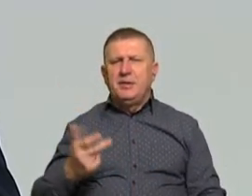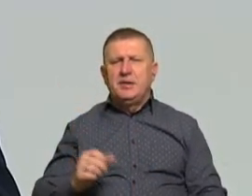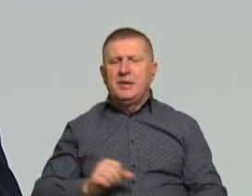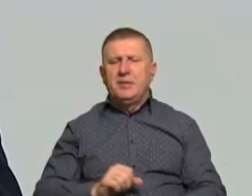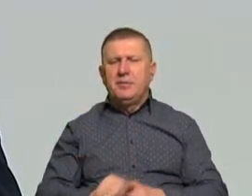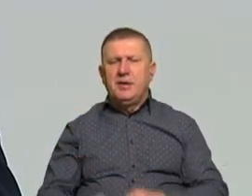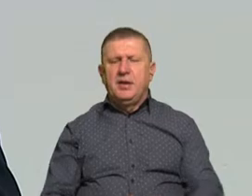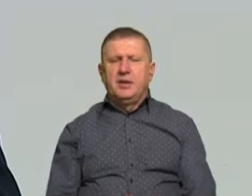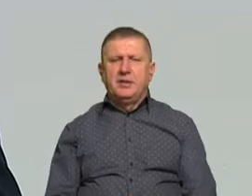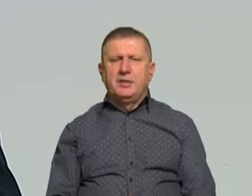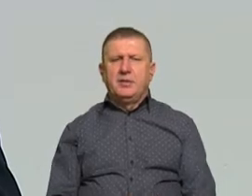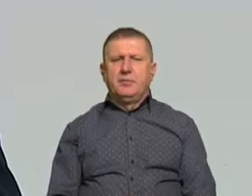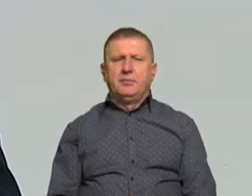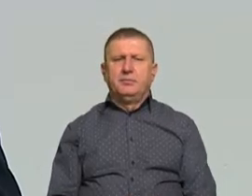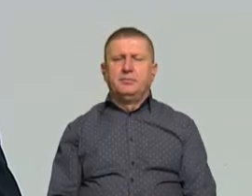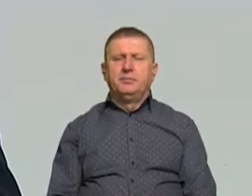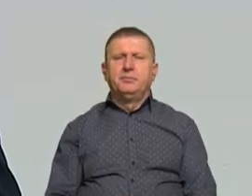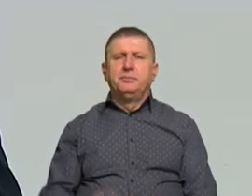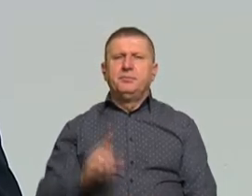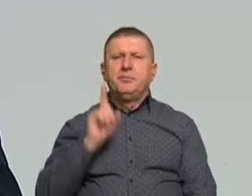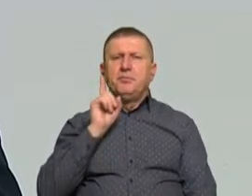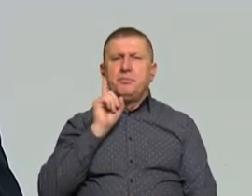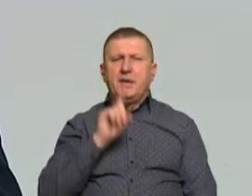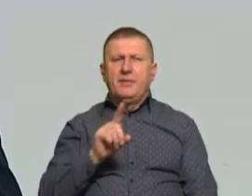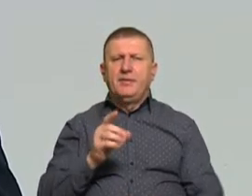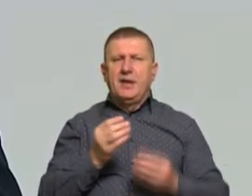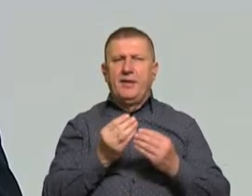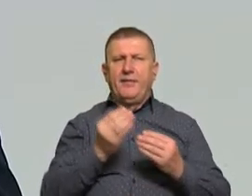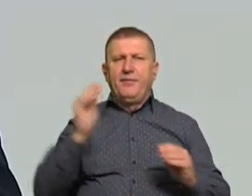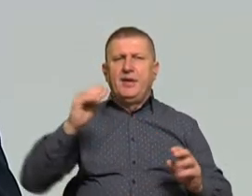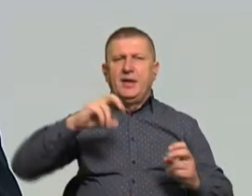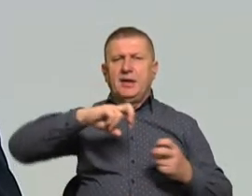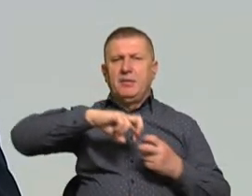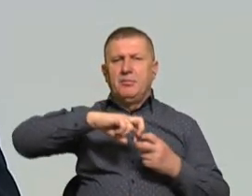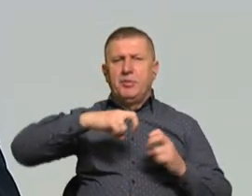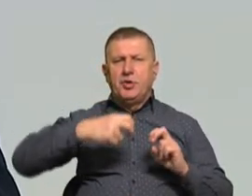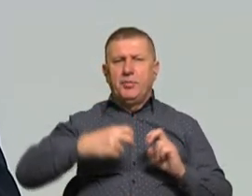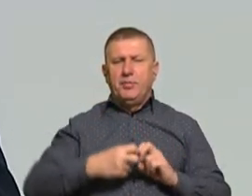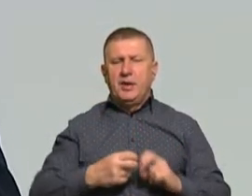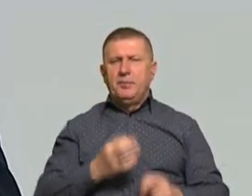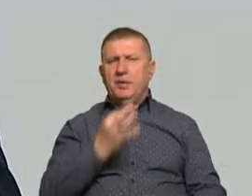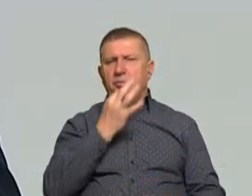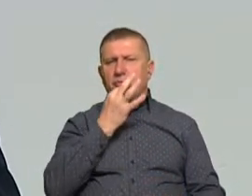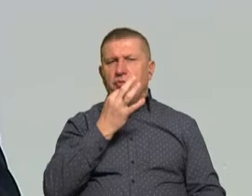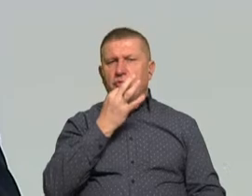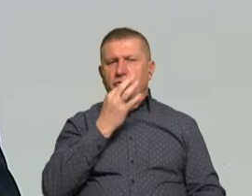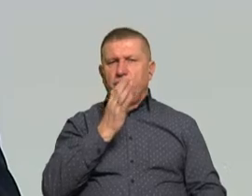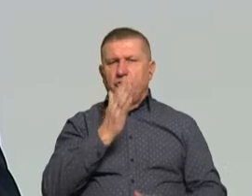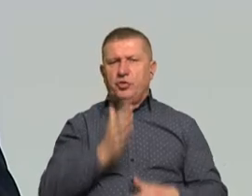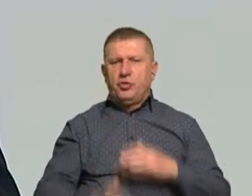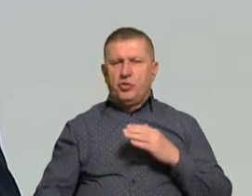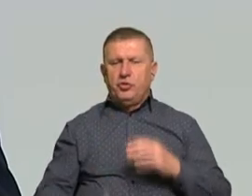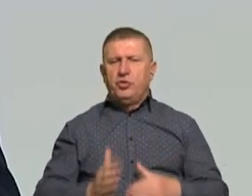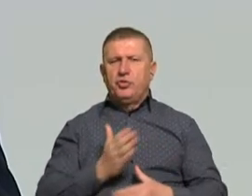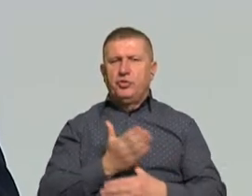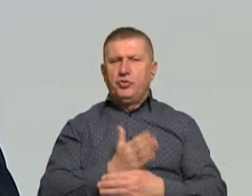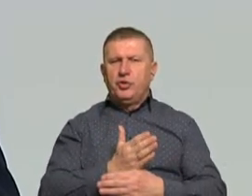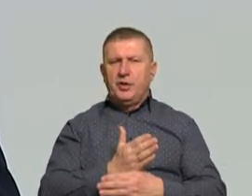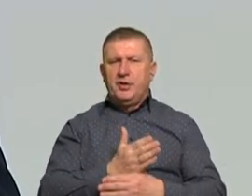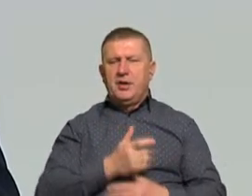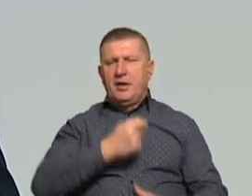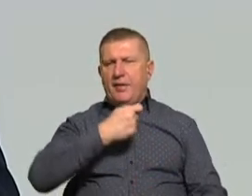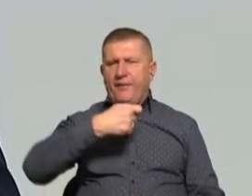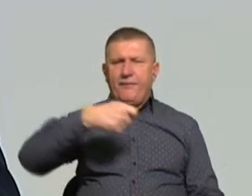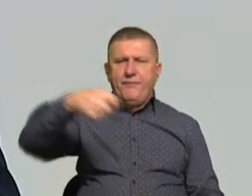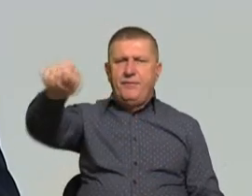że rzeczywiście wielkim problemem jest to, że młodzież kończąc naukę w szkole średniej wyjeżdża i